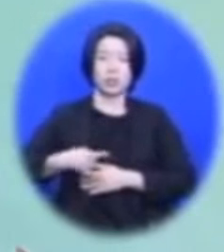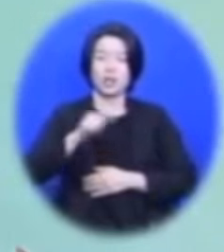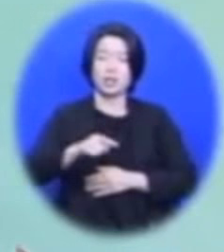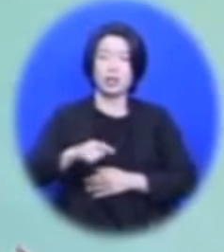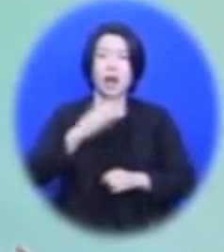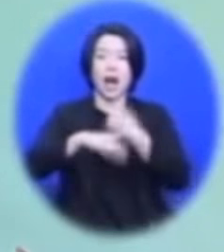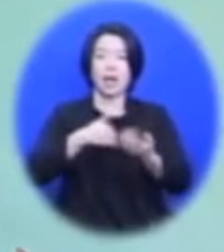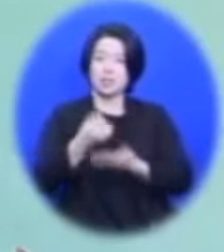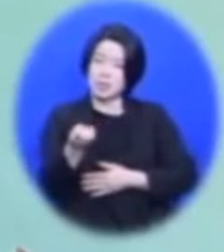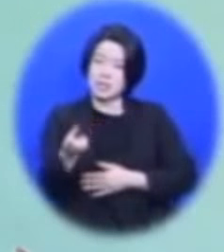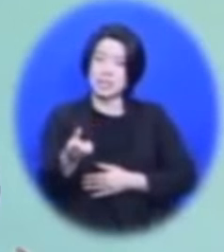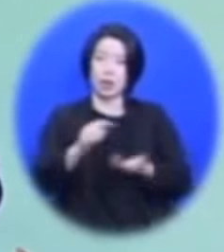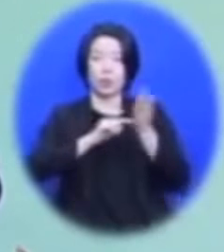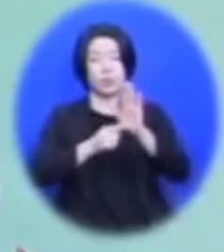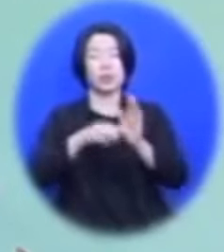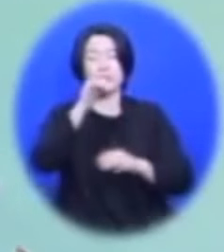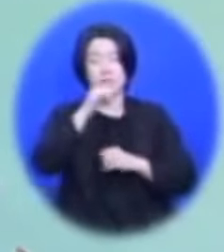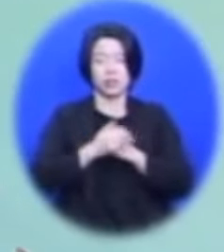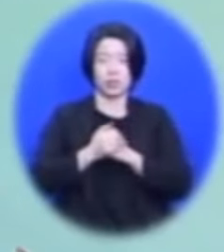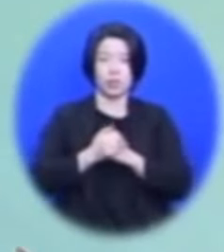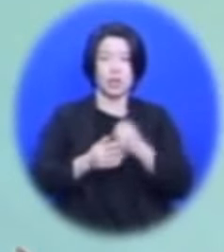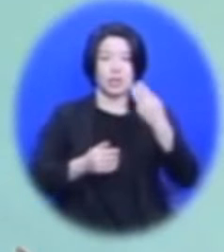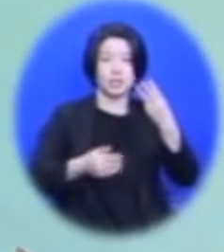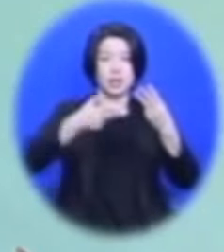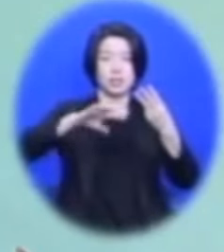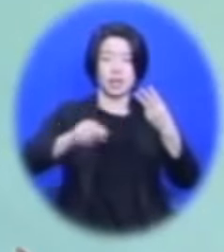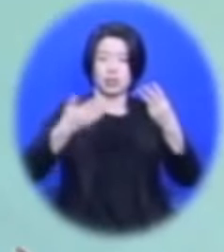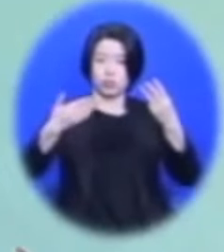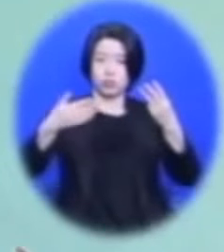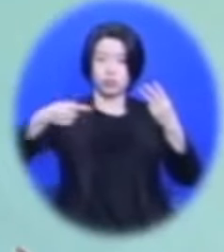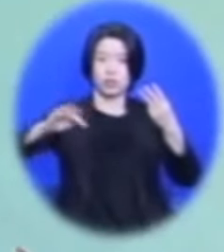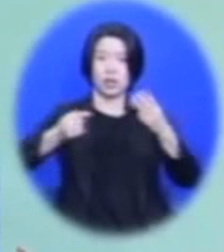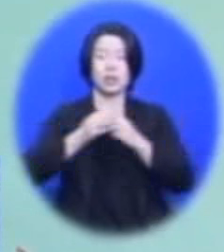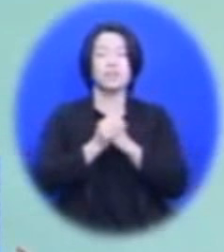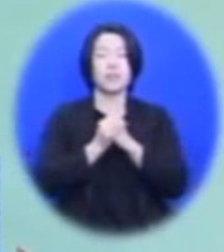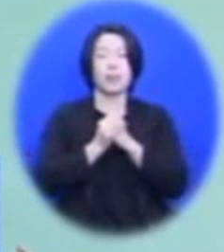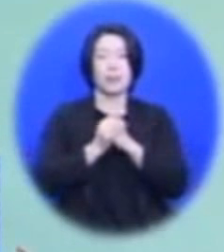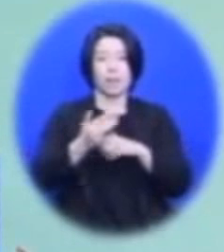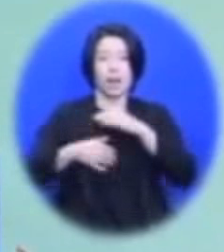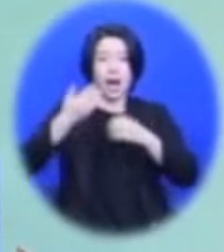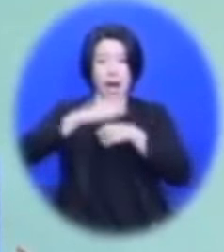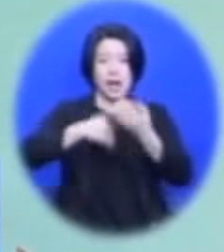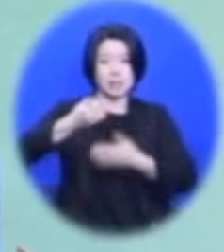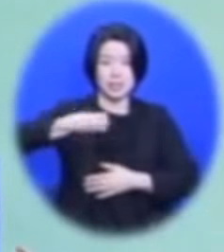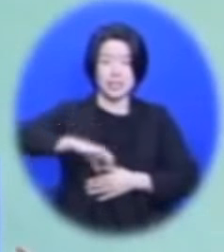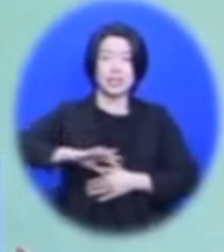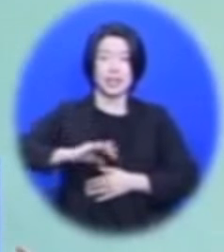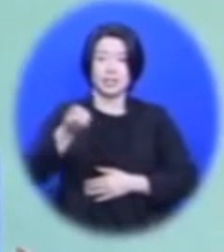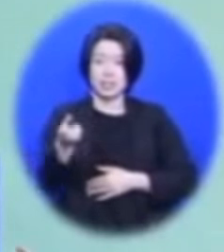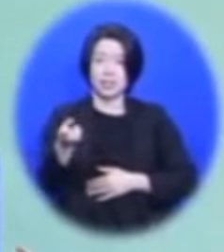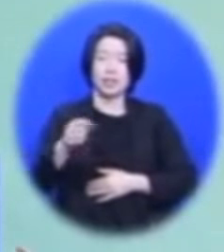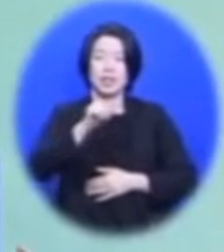하나님의 씨라고 그렇게 표현했습니다. 3장 9절에, 요한일서 3장 9절에 하나님의 씨가